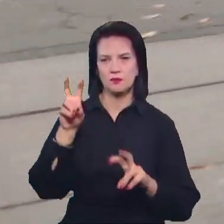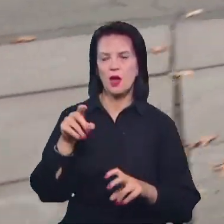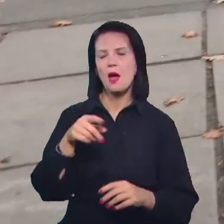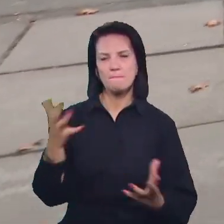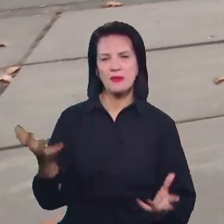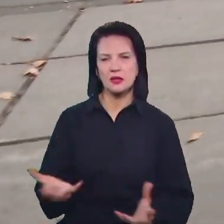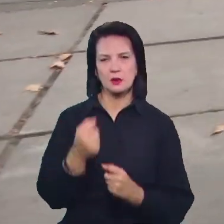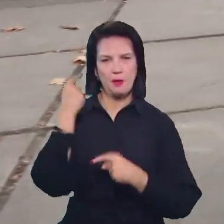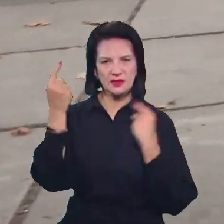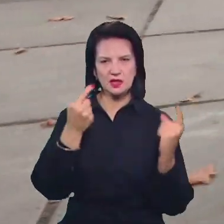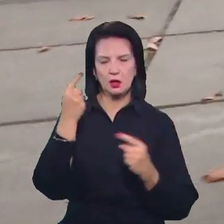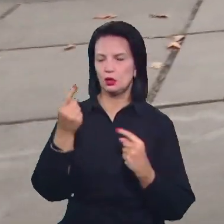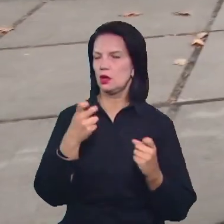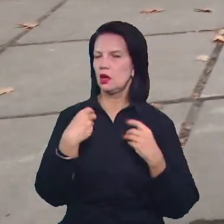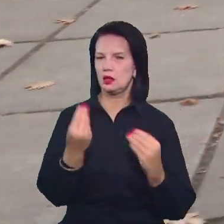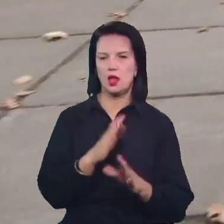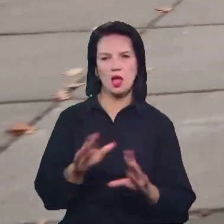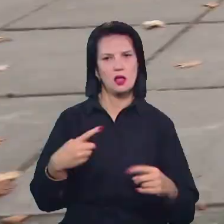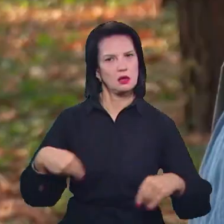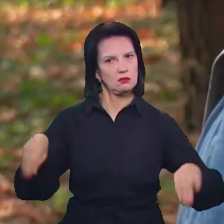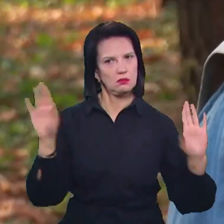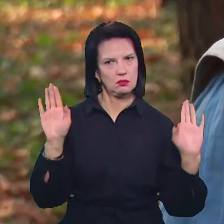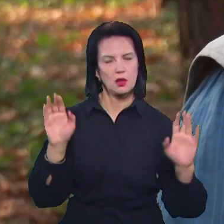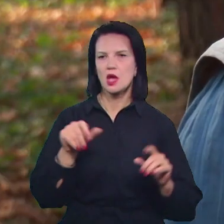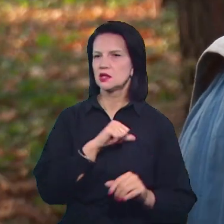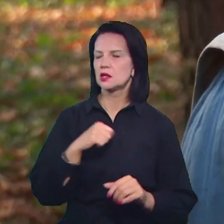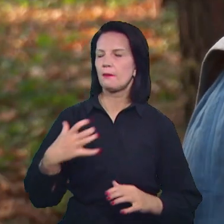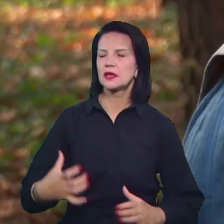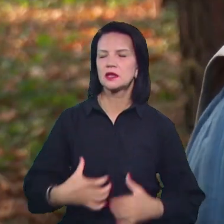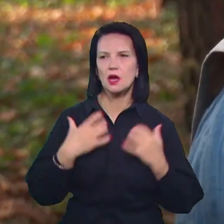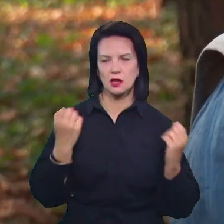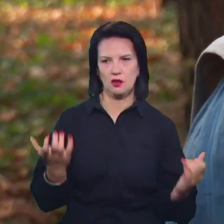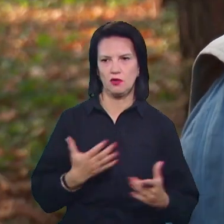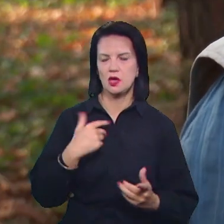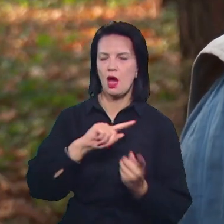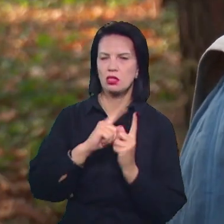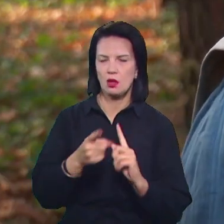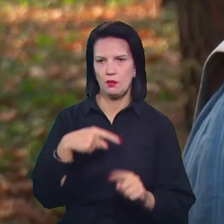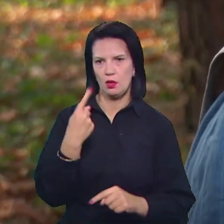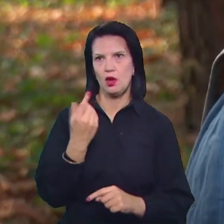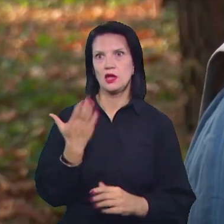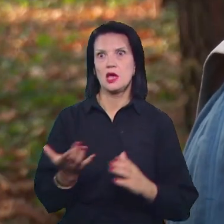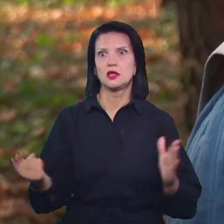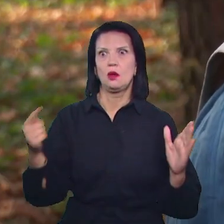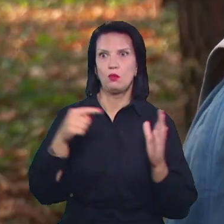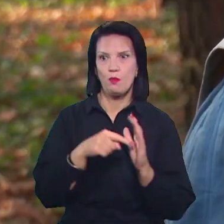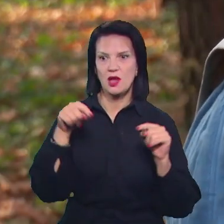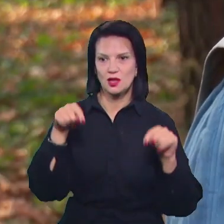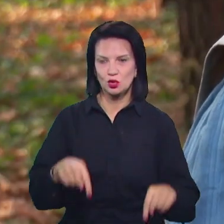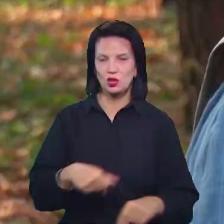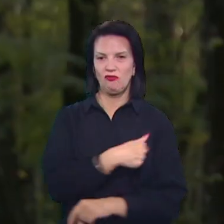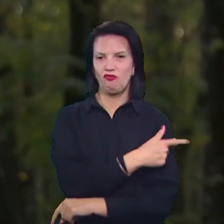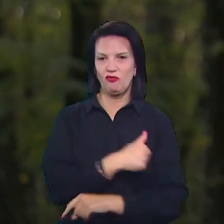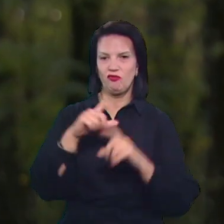дає опускати руки. Це не саме страшніше в житті. Тобто я навпаки кажу, дівчатки, якщо ви вже попали сюди, в лікарню, і